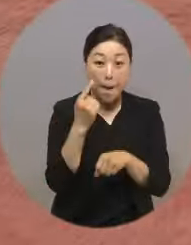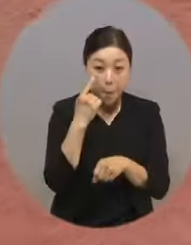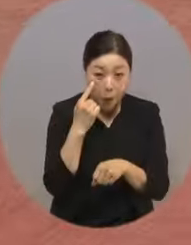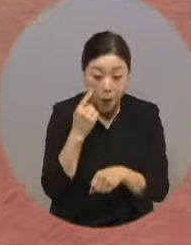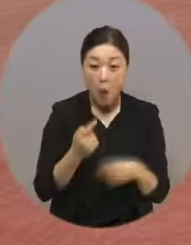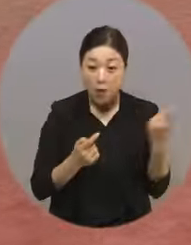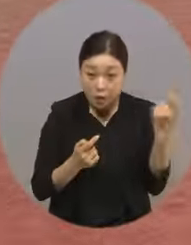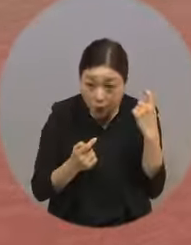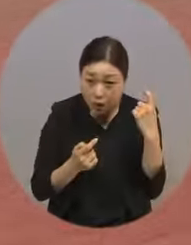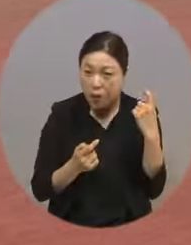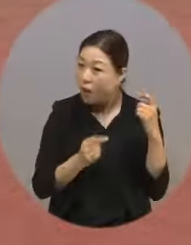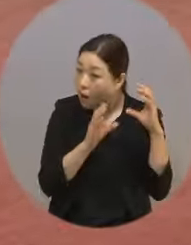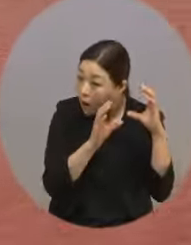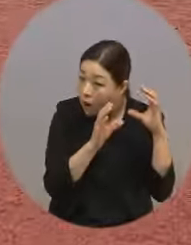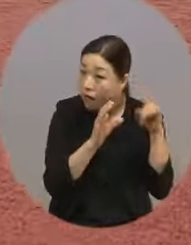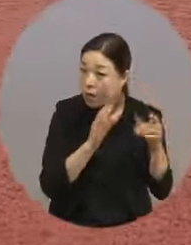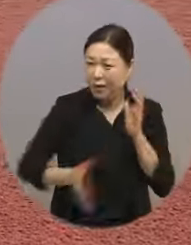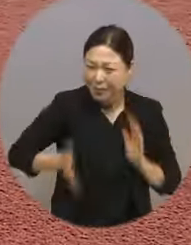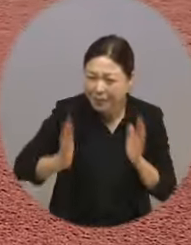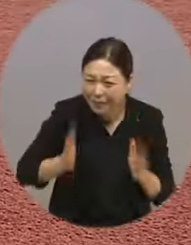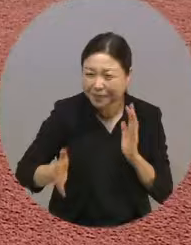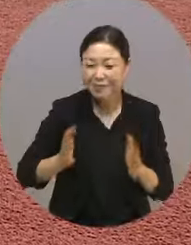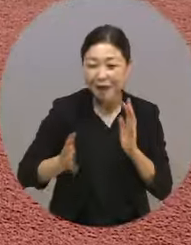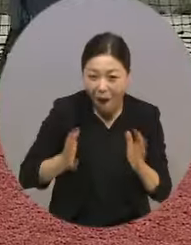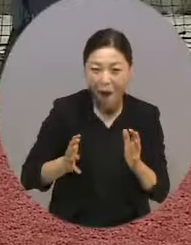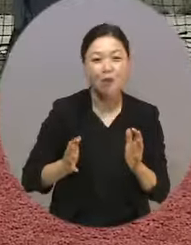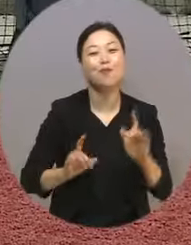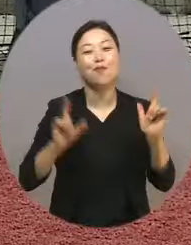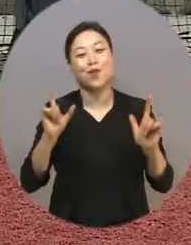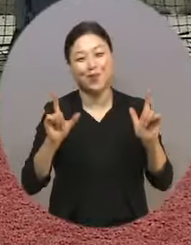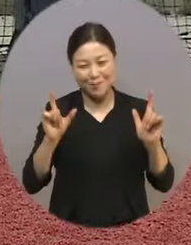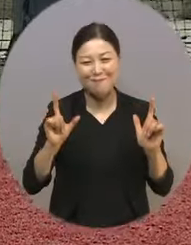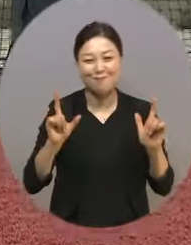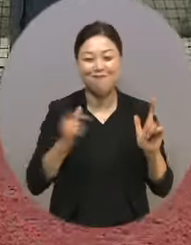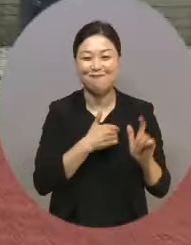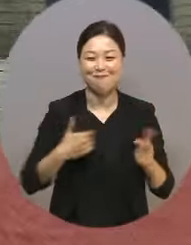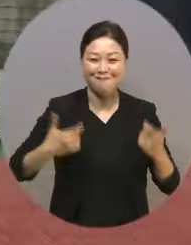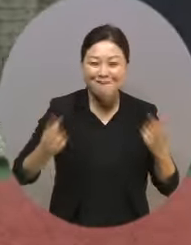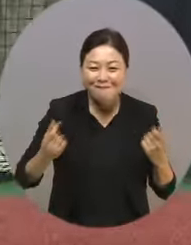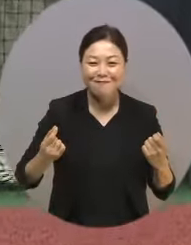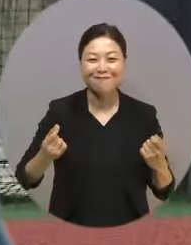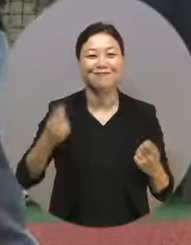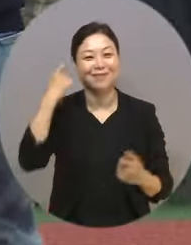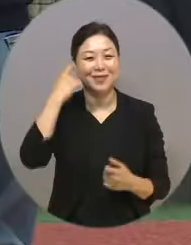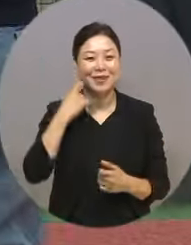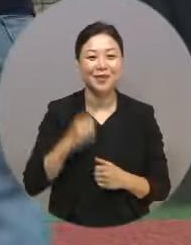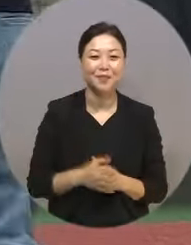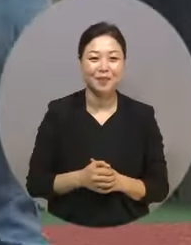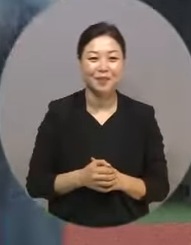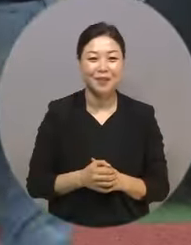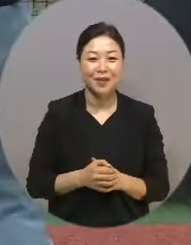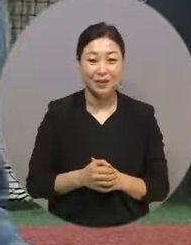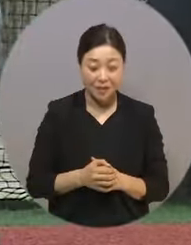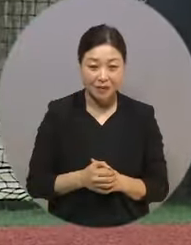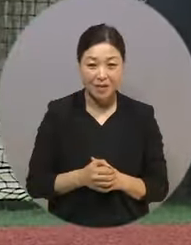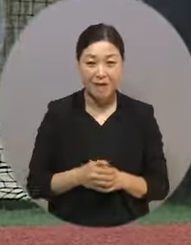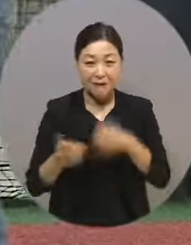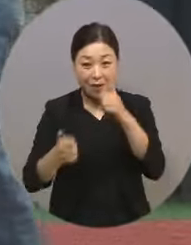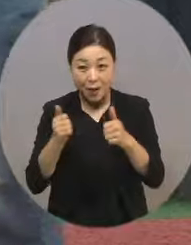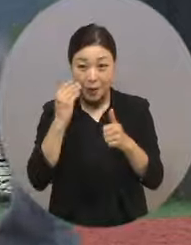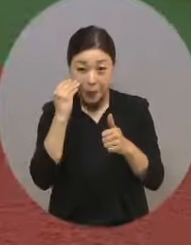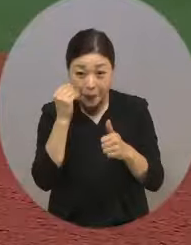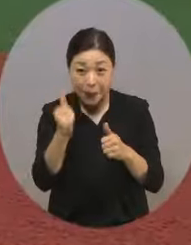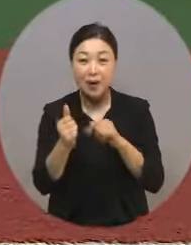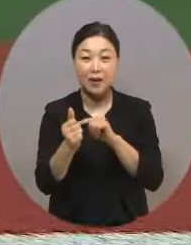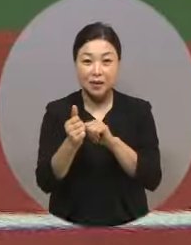소리를 듣고 뛰어다니며 자신감 있는 모습입니다. 원활한 경기 진행을 위해 위치를 잡아주고